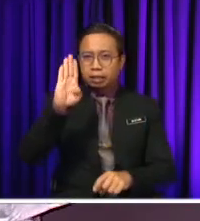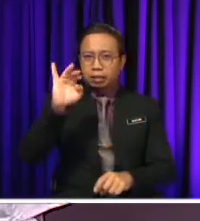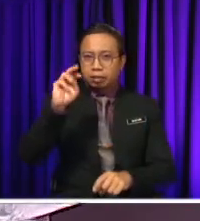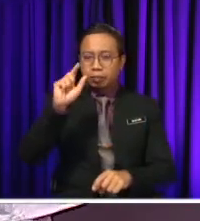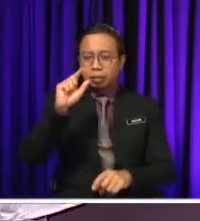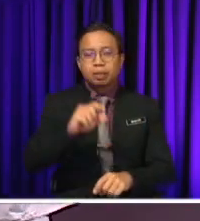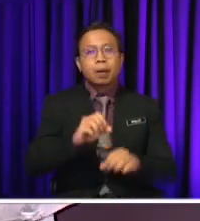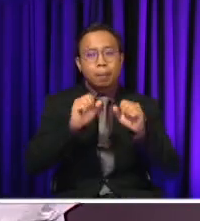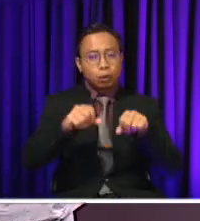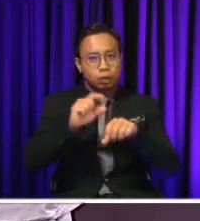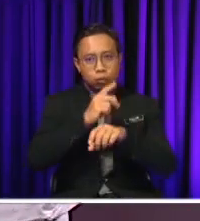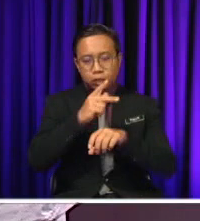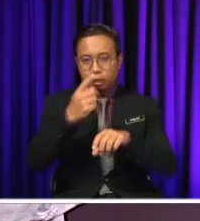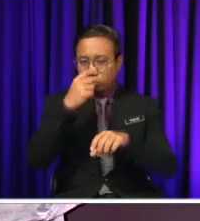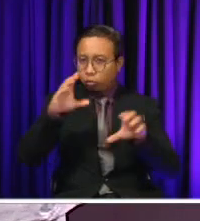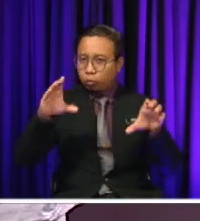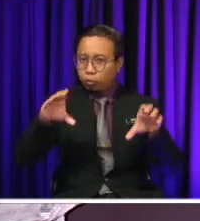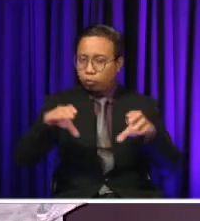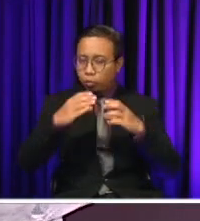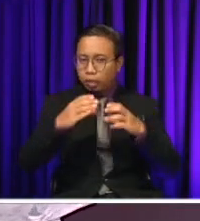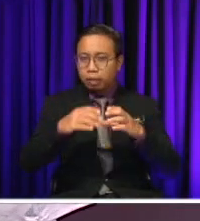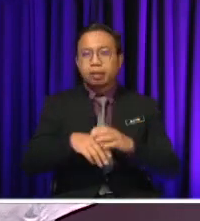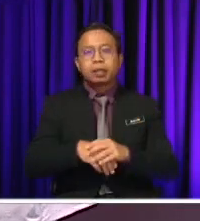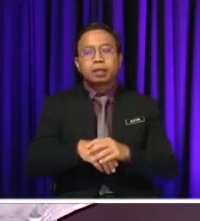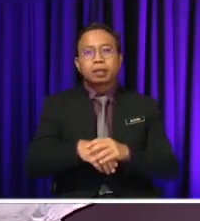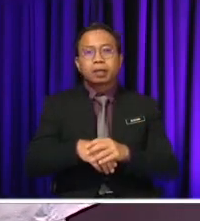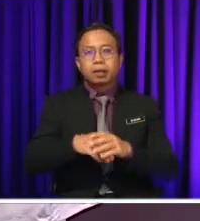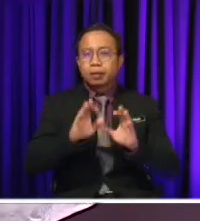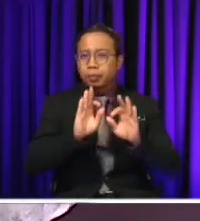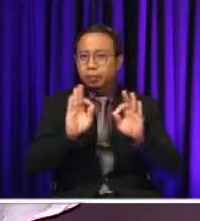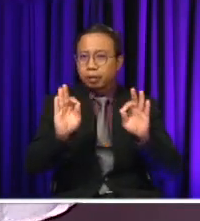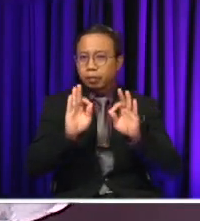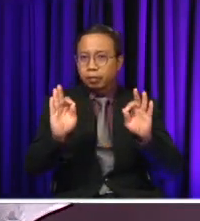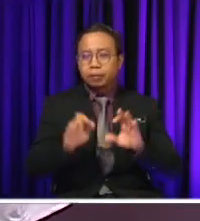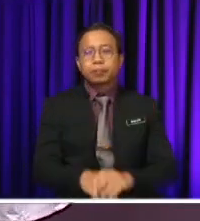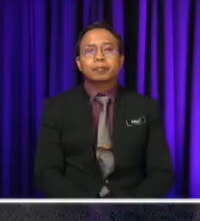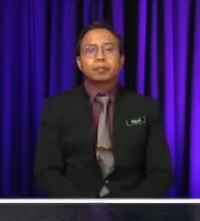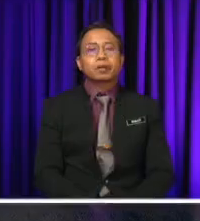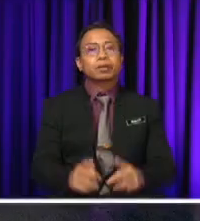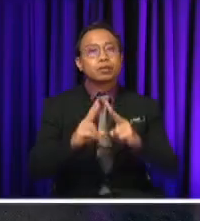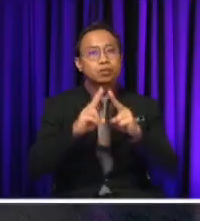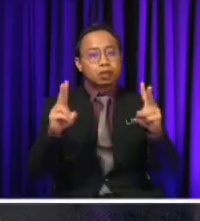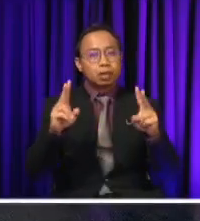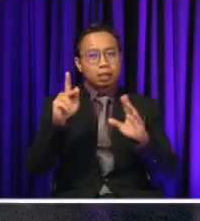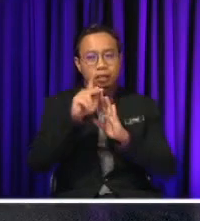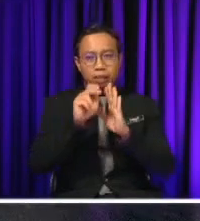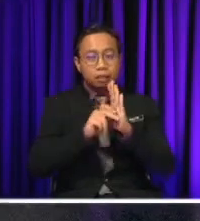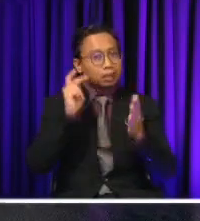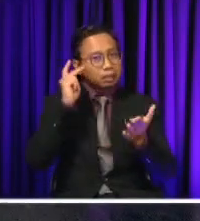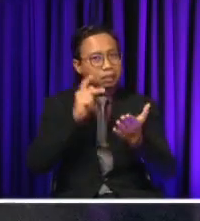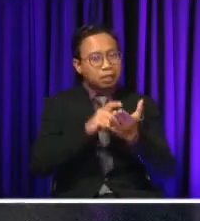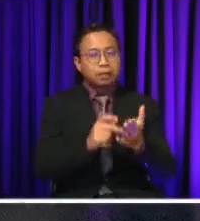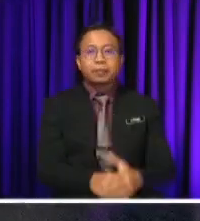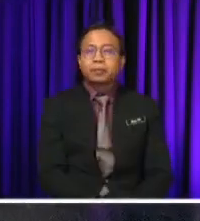untuk membina Prabowo di kawasan Utara sangatlah terkenal dengan Prabu Buluh